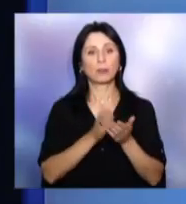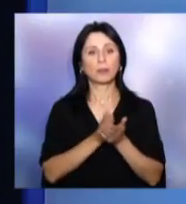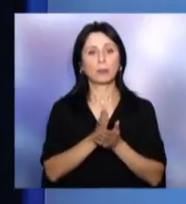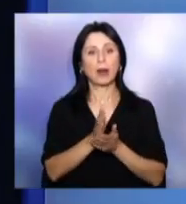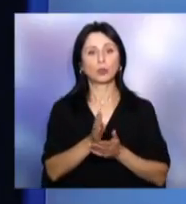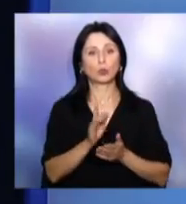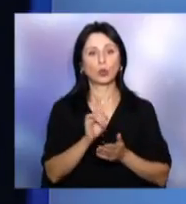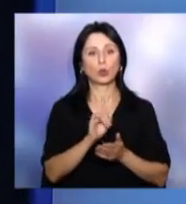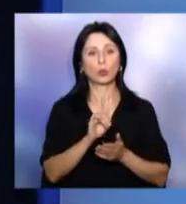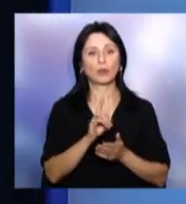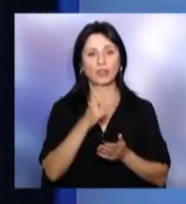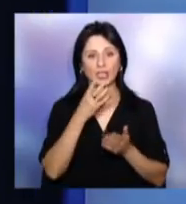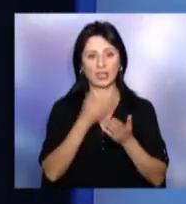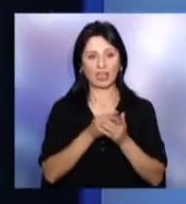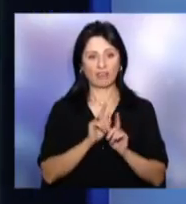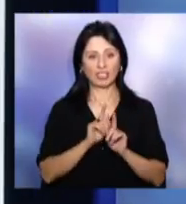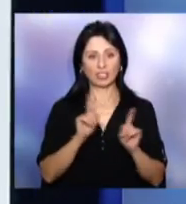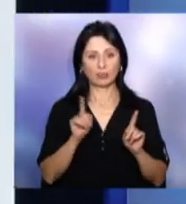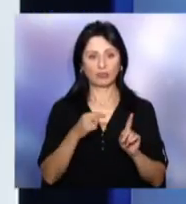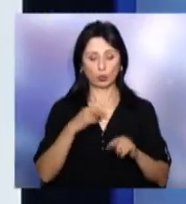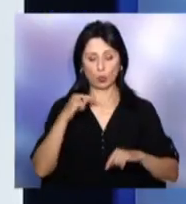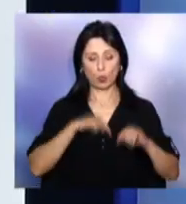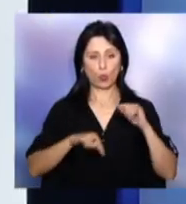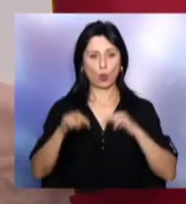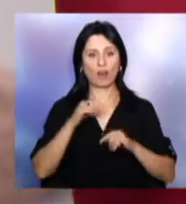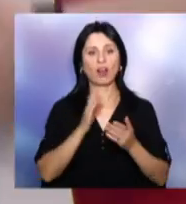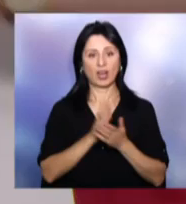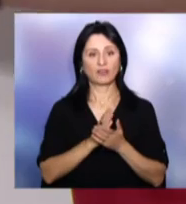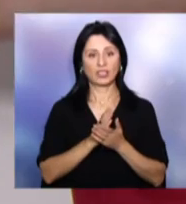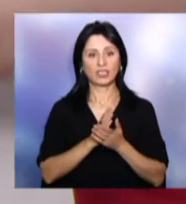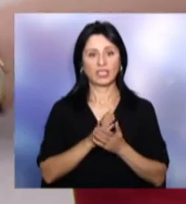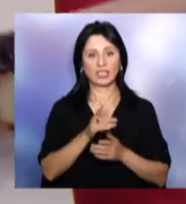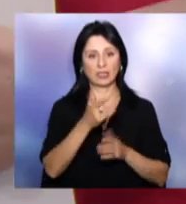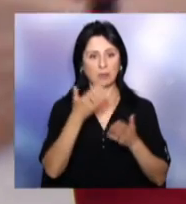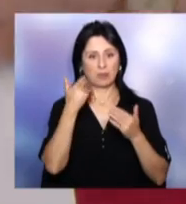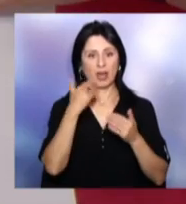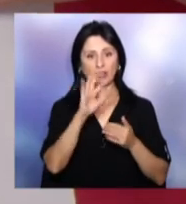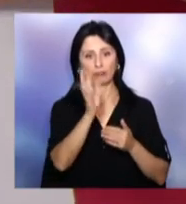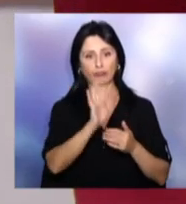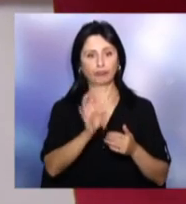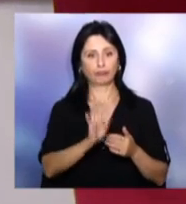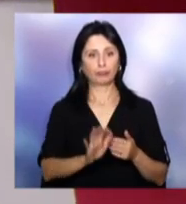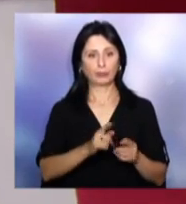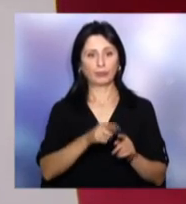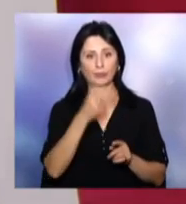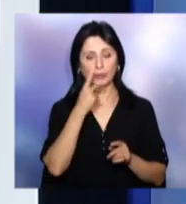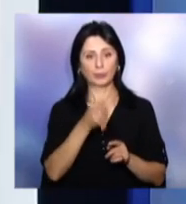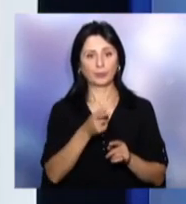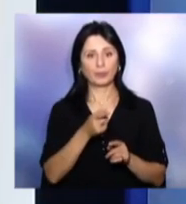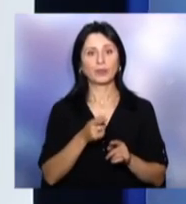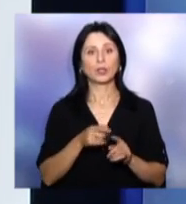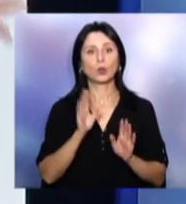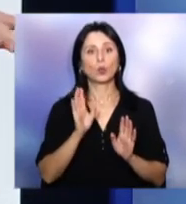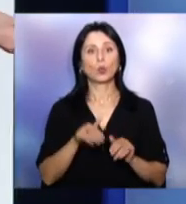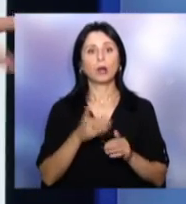მიმართულია იქითკენ, რომ თავისებურება, რომელიც ჩვენს ორგანიზმს აქვს და აი აქ ძალიან მარტივად სქემატურად არის წარმოდგენილი,